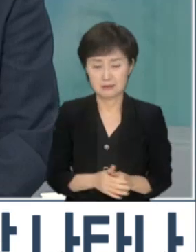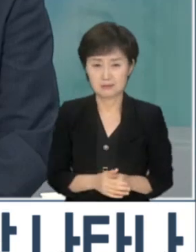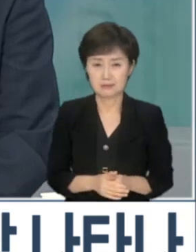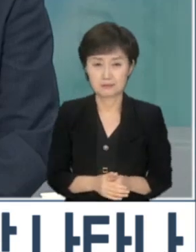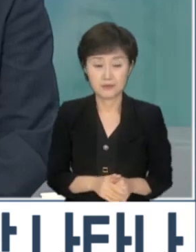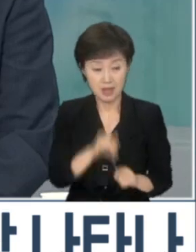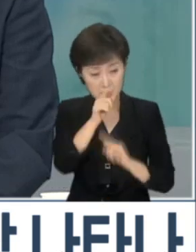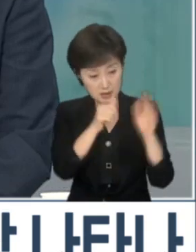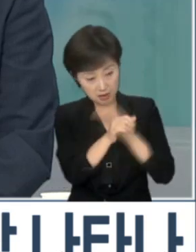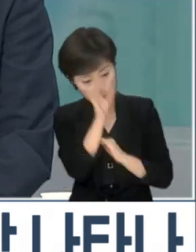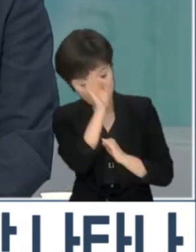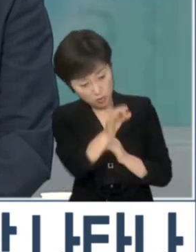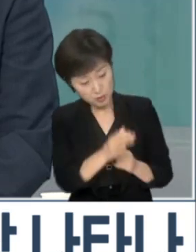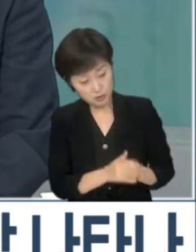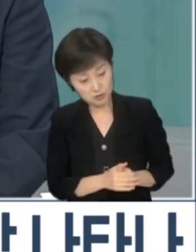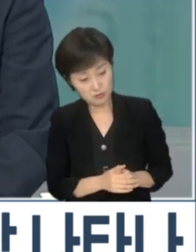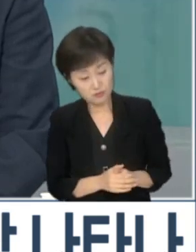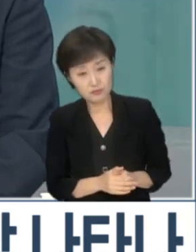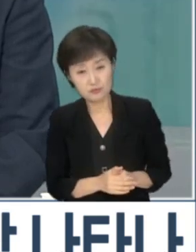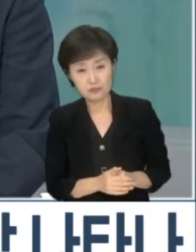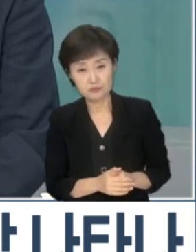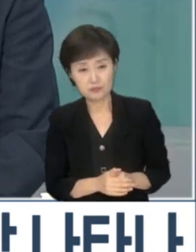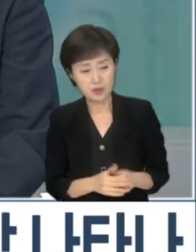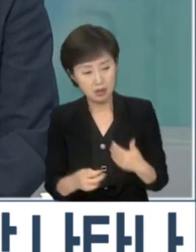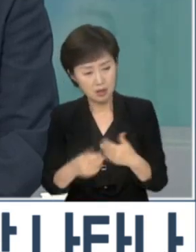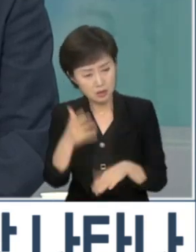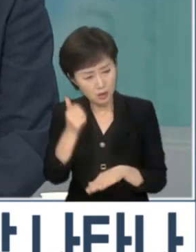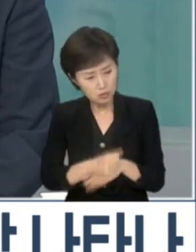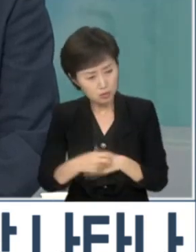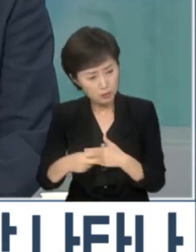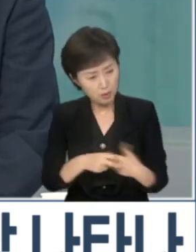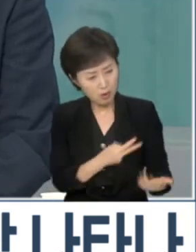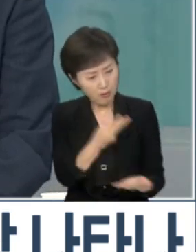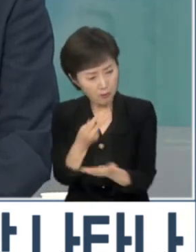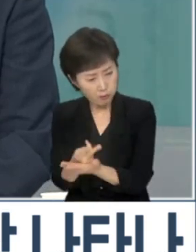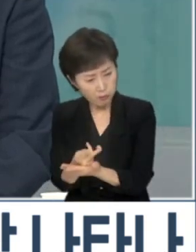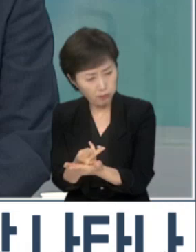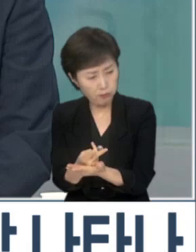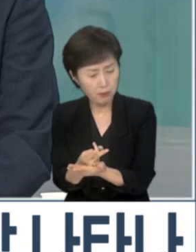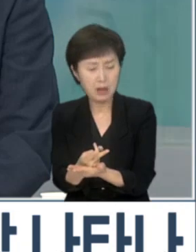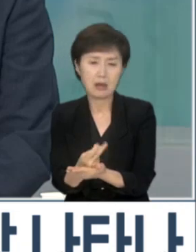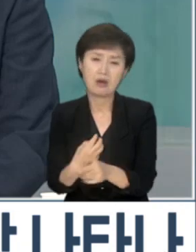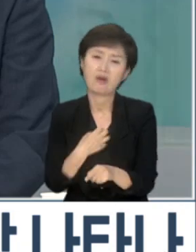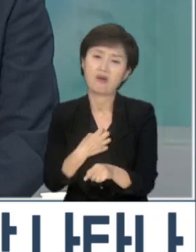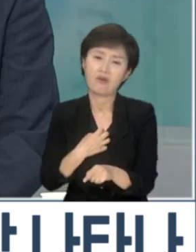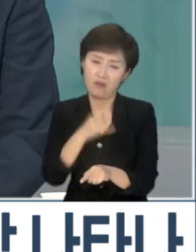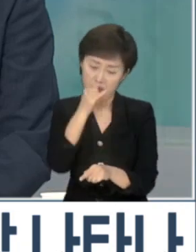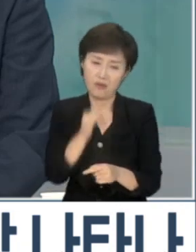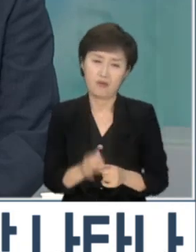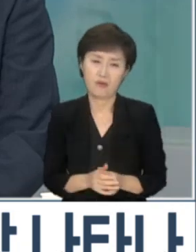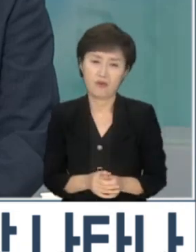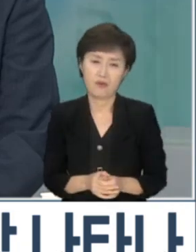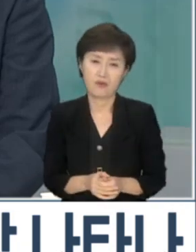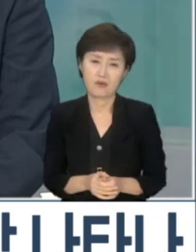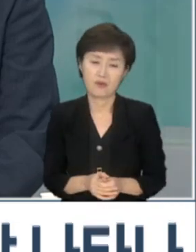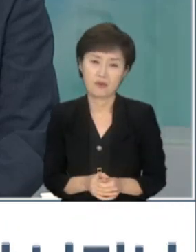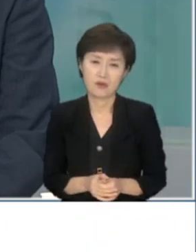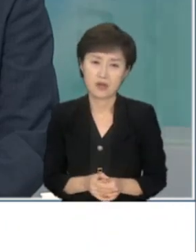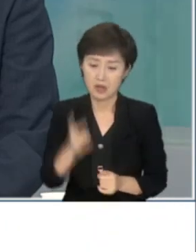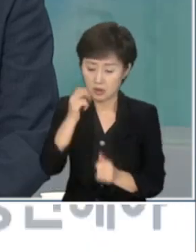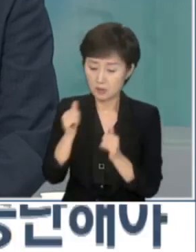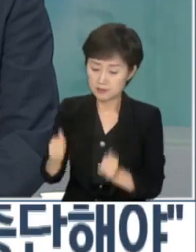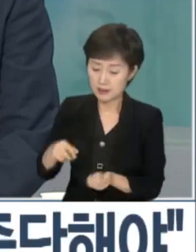이제 어 지금 정관장 사태로 봤을 때는 병원으로 갈 수밖에 없는 그런 상황이 곧 올 거 아니겠습니까 그렇게 된다 그러면은